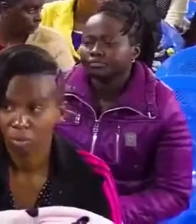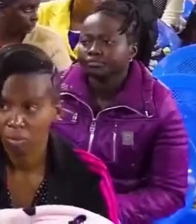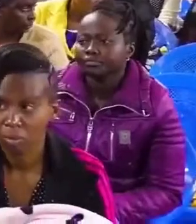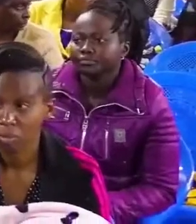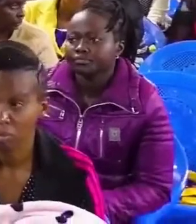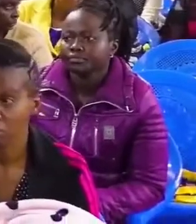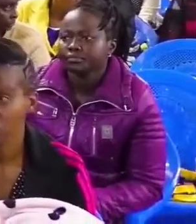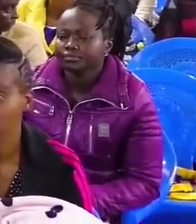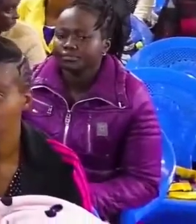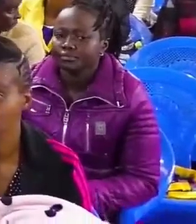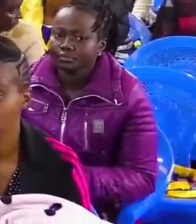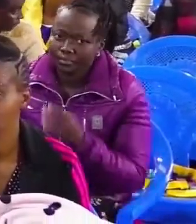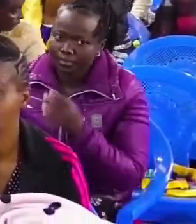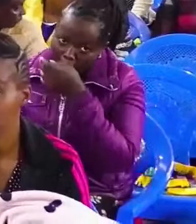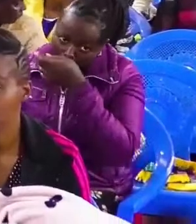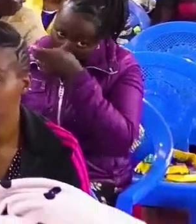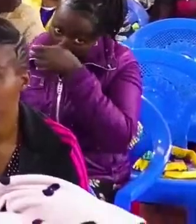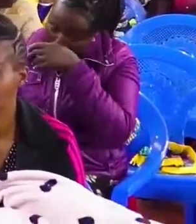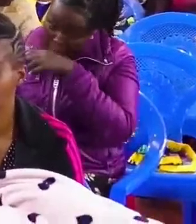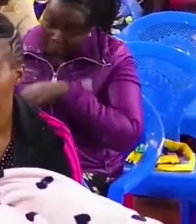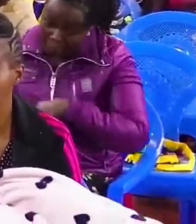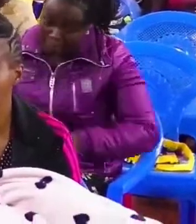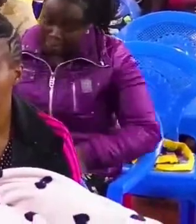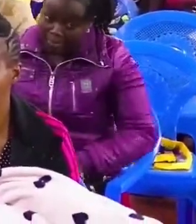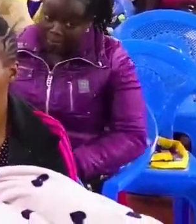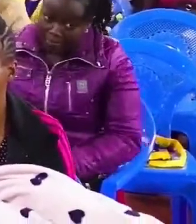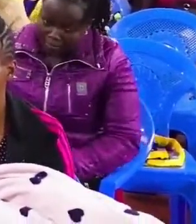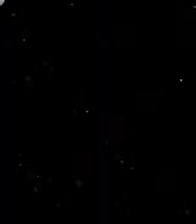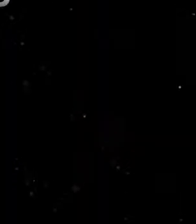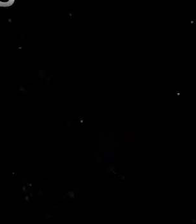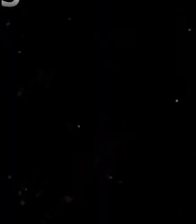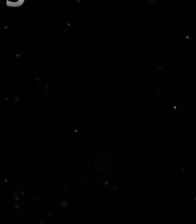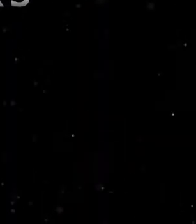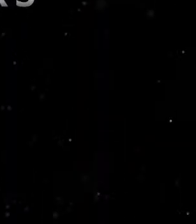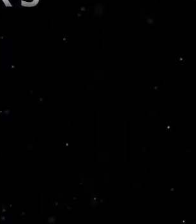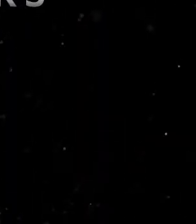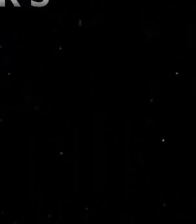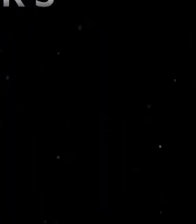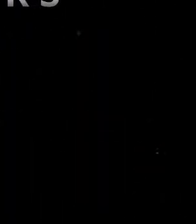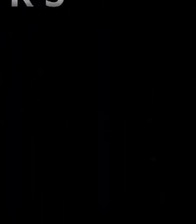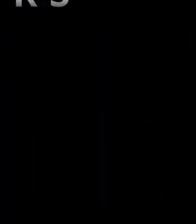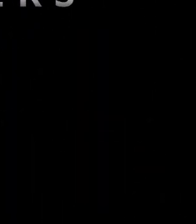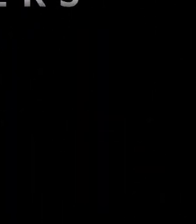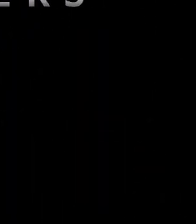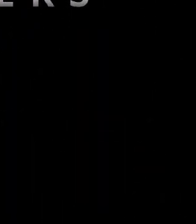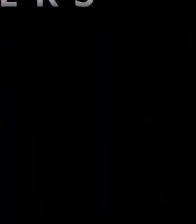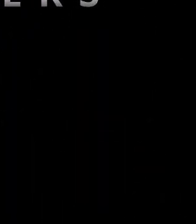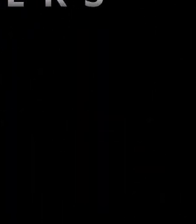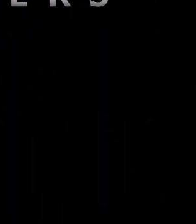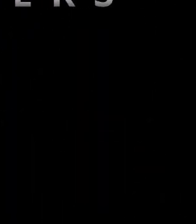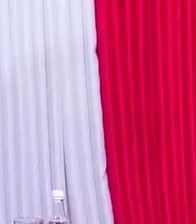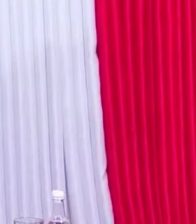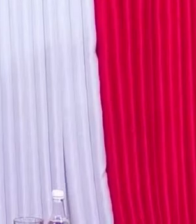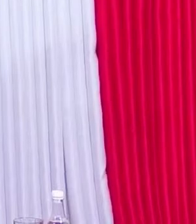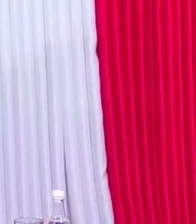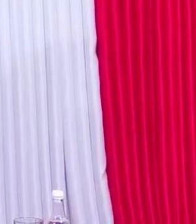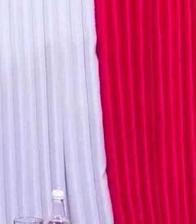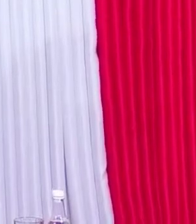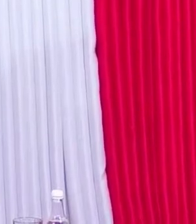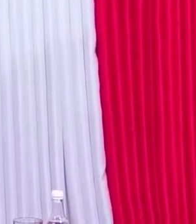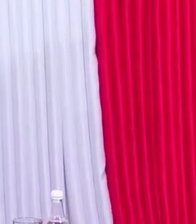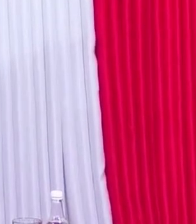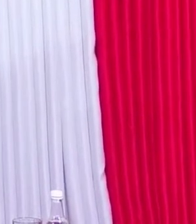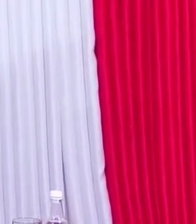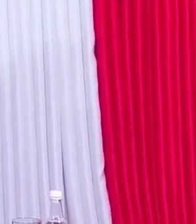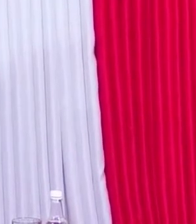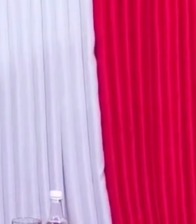Ni Theophilus Church Jathaini Marurui Komogo Nikuotu ina igogona ini nerea mantheri prayers Nerea uharele ili